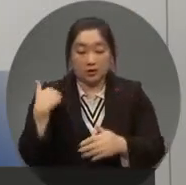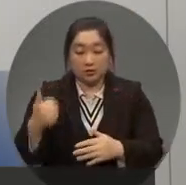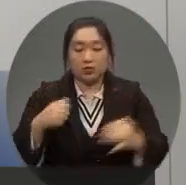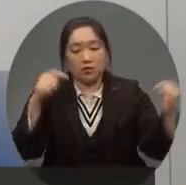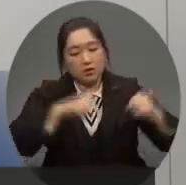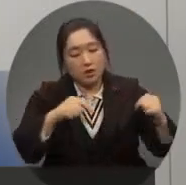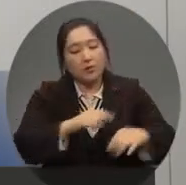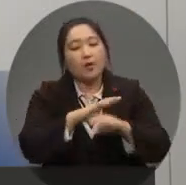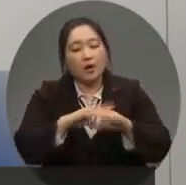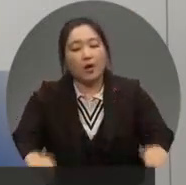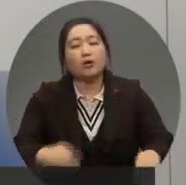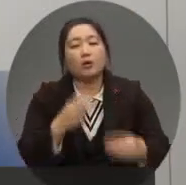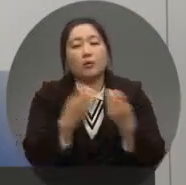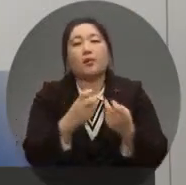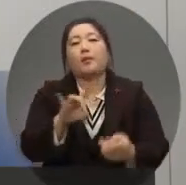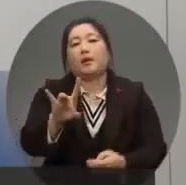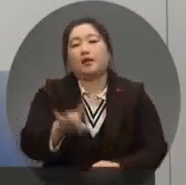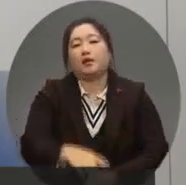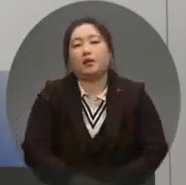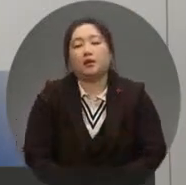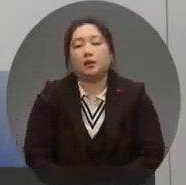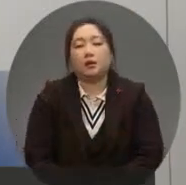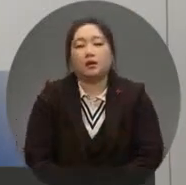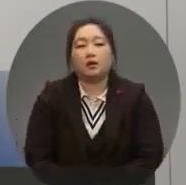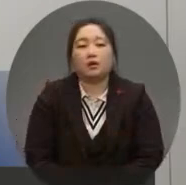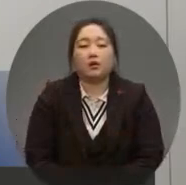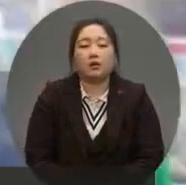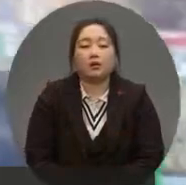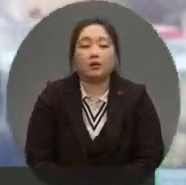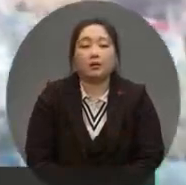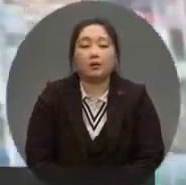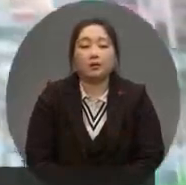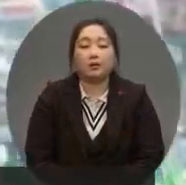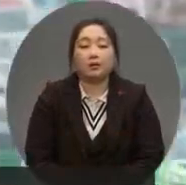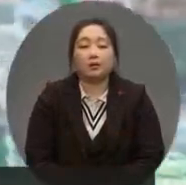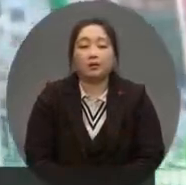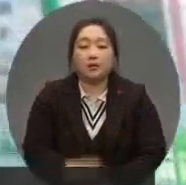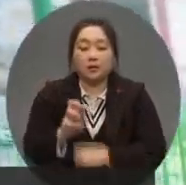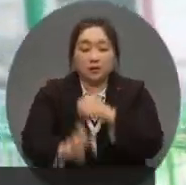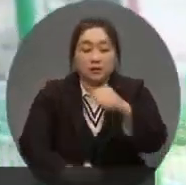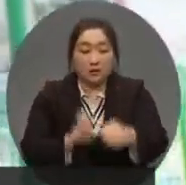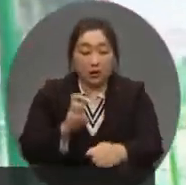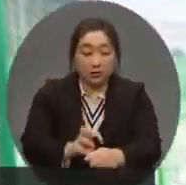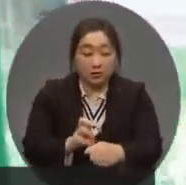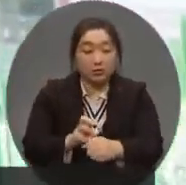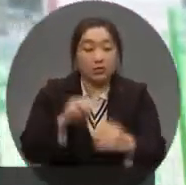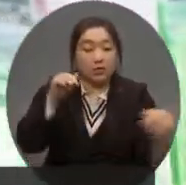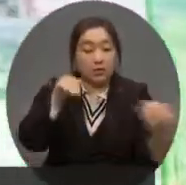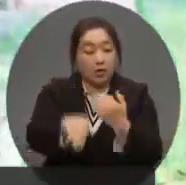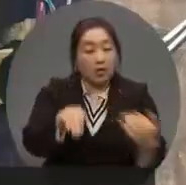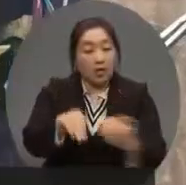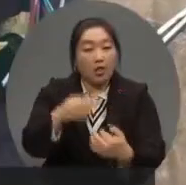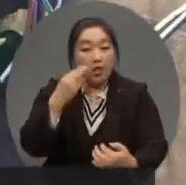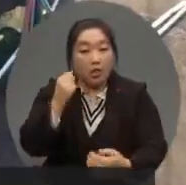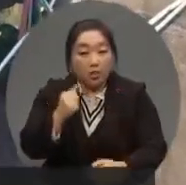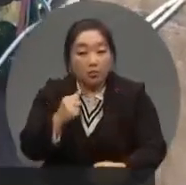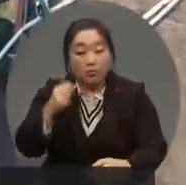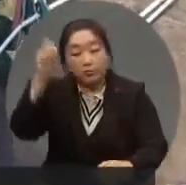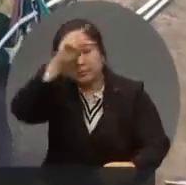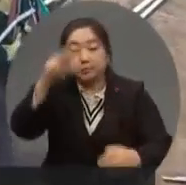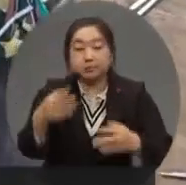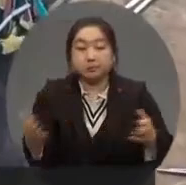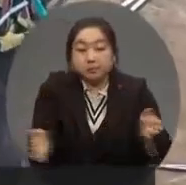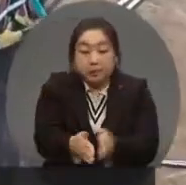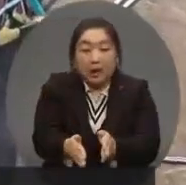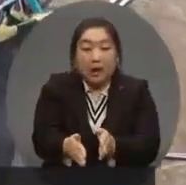협의를 통해서 해결할 수 있는 이게 유일한 방법이고요. 30여 년 동안 사용해온 유일한 통행로가 갑자기